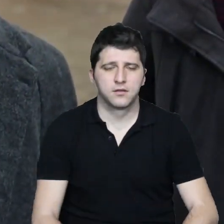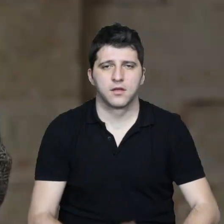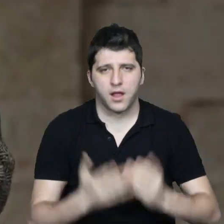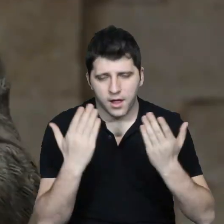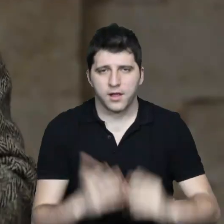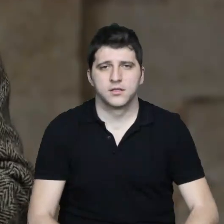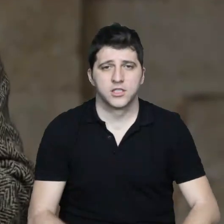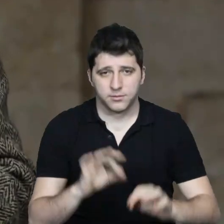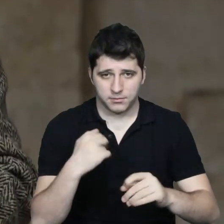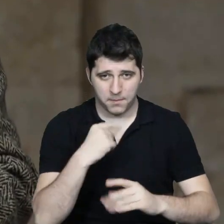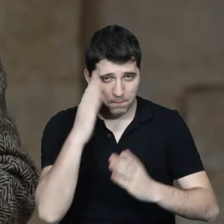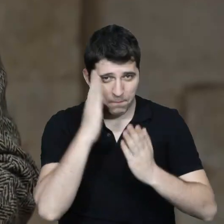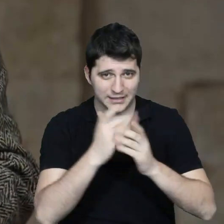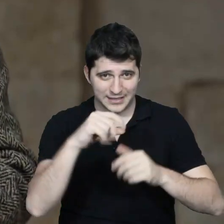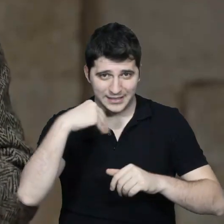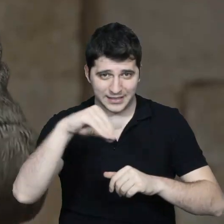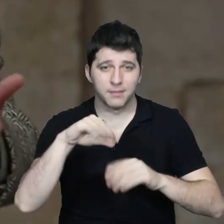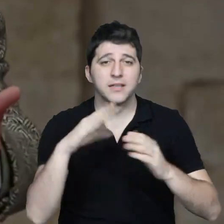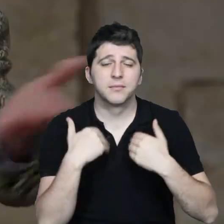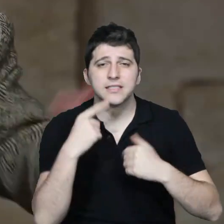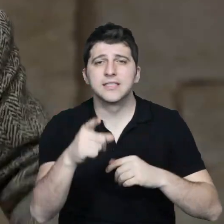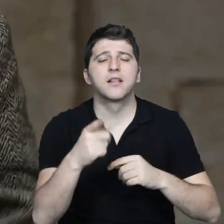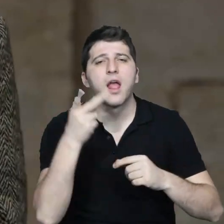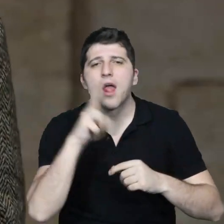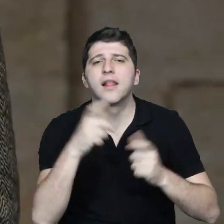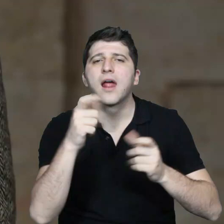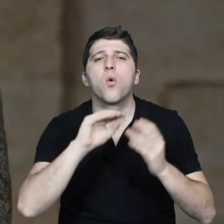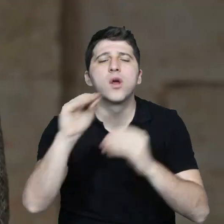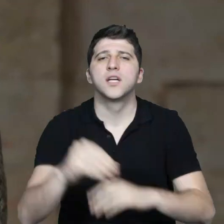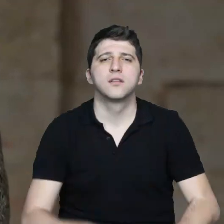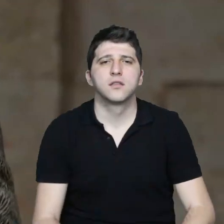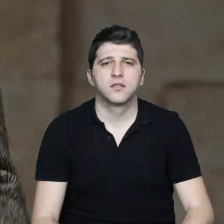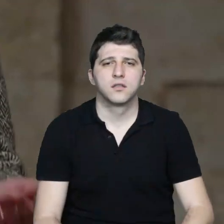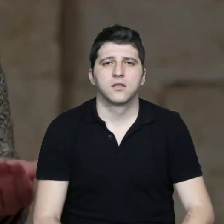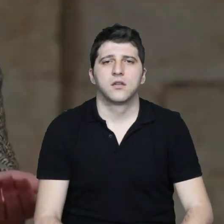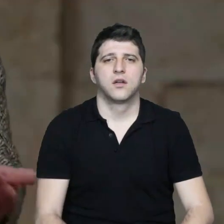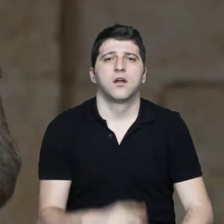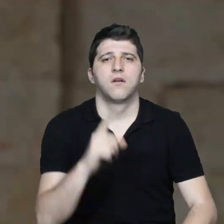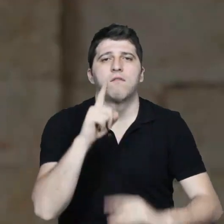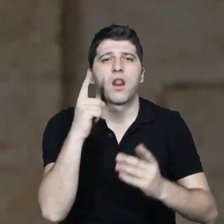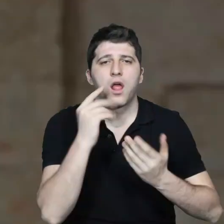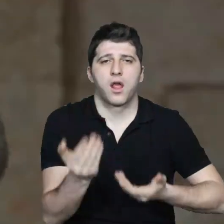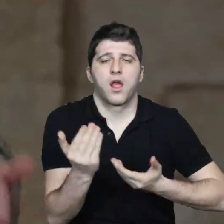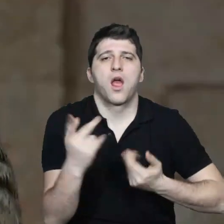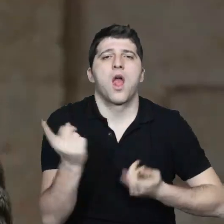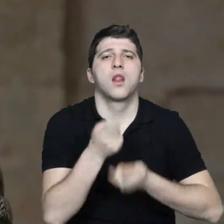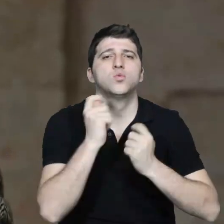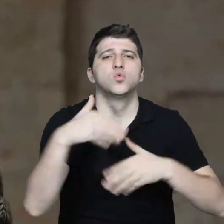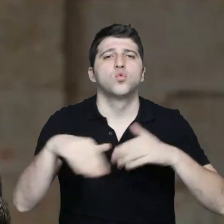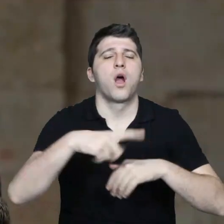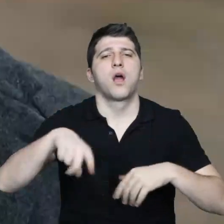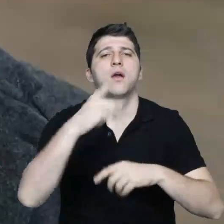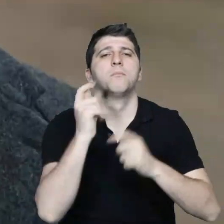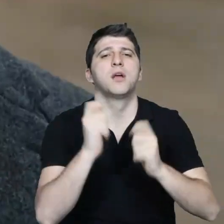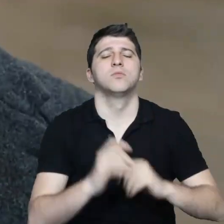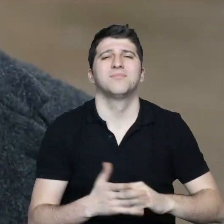Evet. Şimdi ben bu mezar yerini satmasam sen meftayı nereye defnedeceksin? Vallahi billahi kucağında kalır, sokak sokak gezmek zorunda kalın